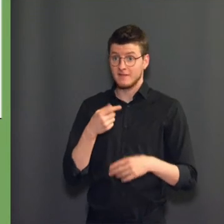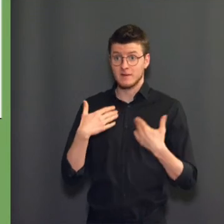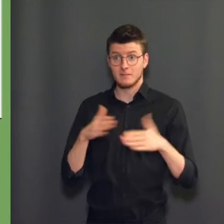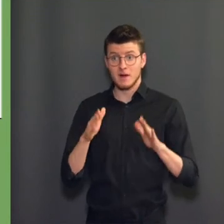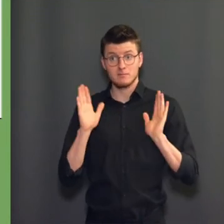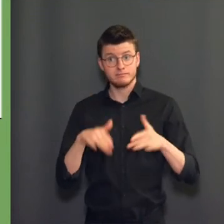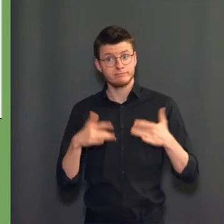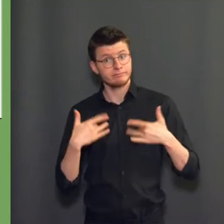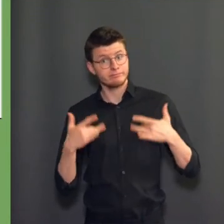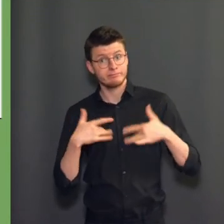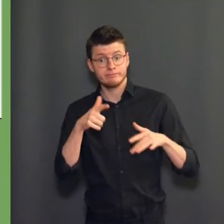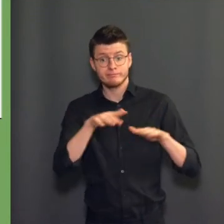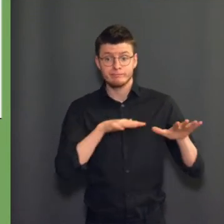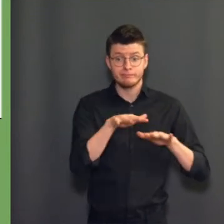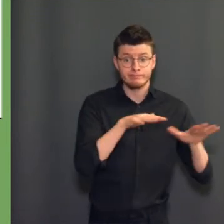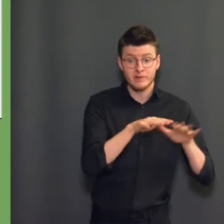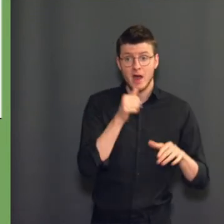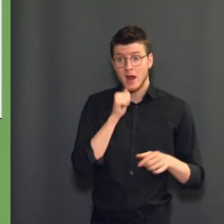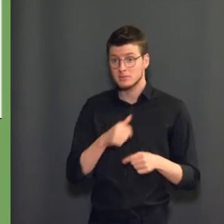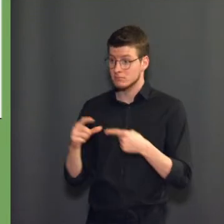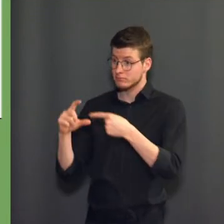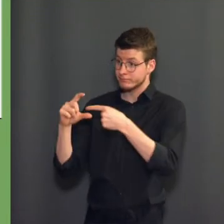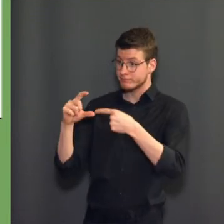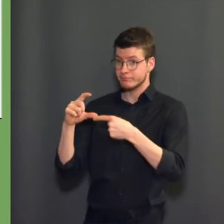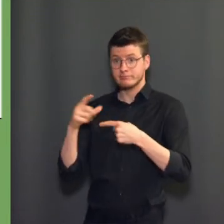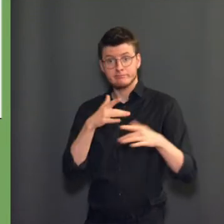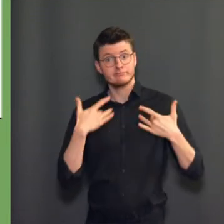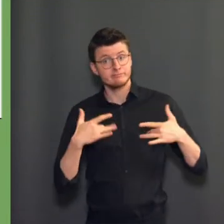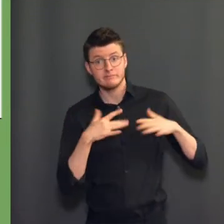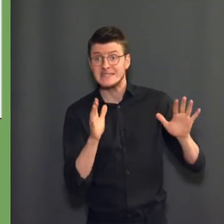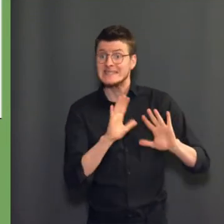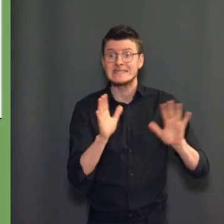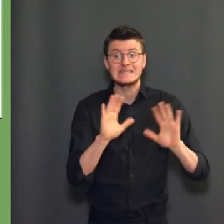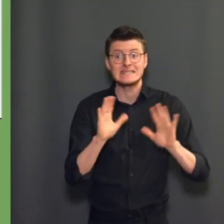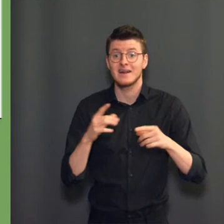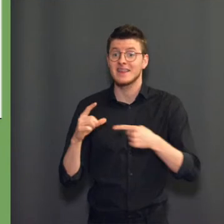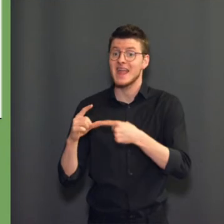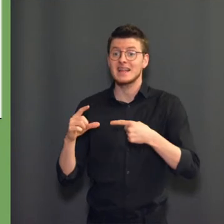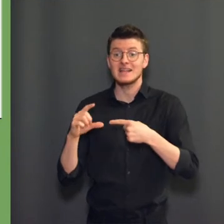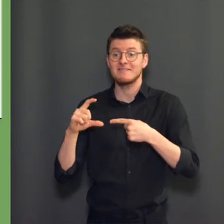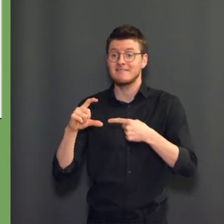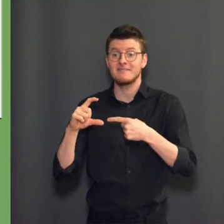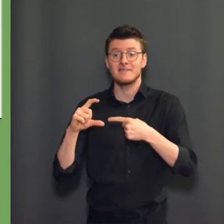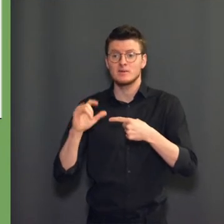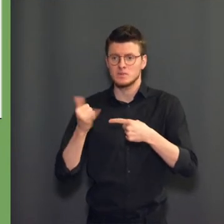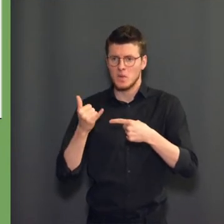Indien u een negatieve zelftest heeft, maar toch symptomen, consulteer dan zeker uw huisarts.